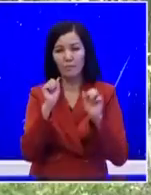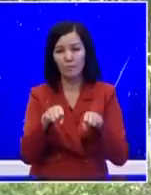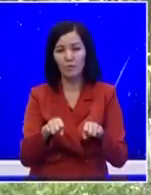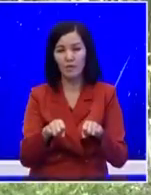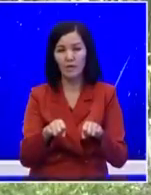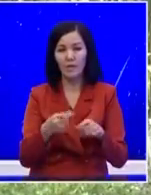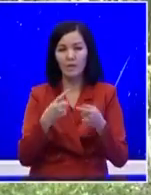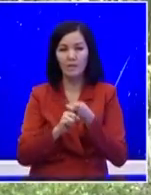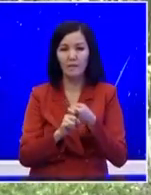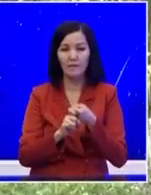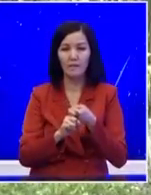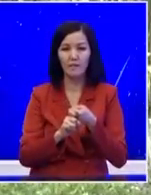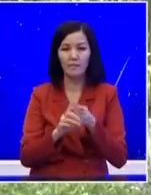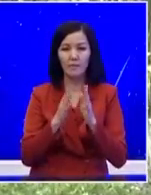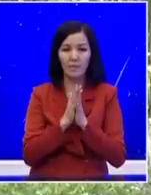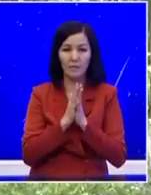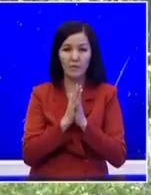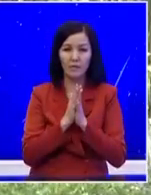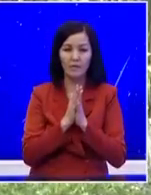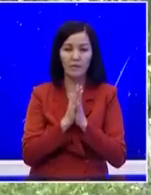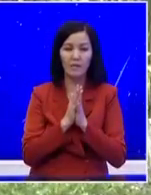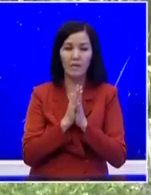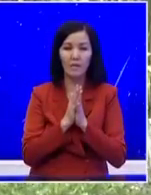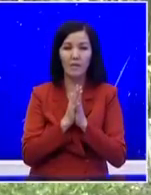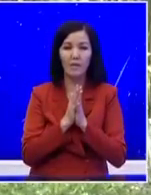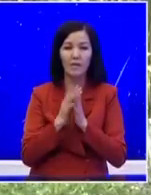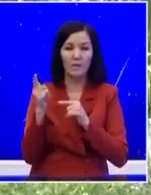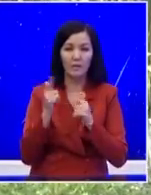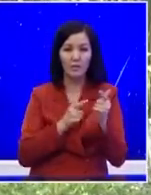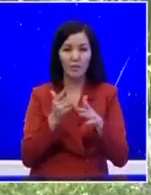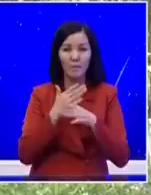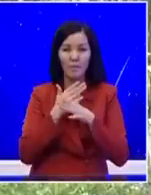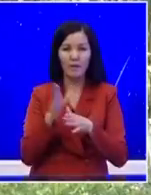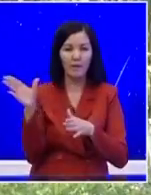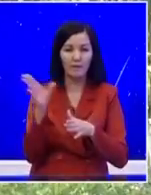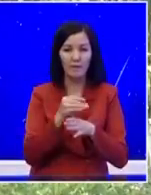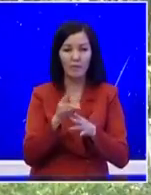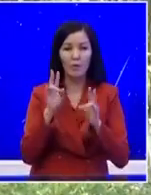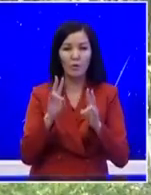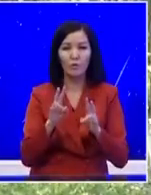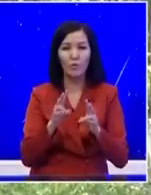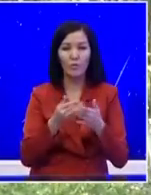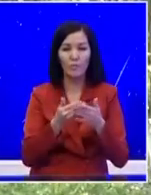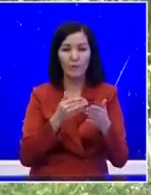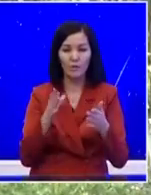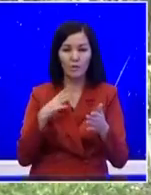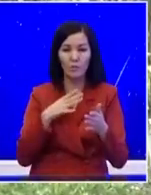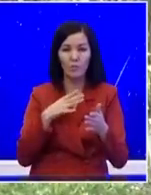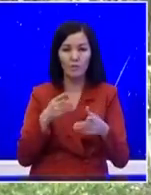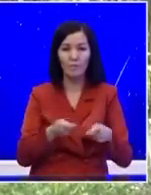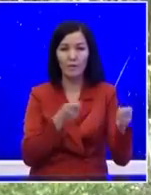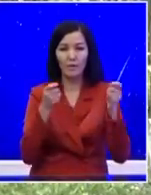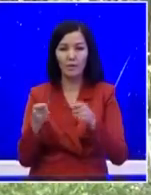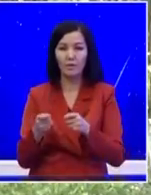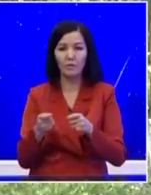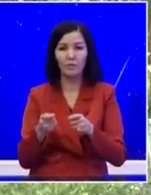В зависимости от просьб звонящих, колл-центр 404-404 мы помогаем всем. Но поначалу были случаи, когда мы привозили продукты